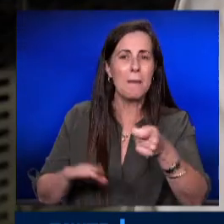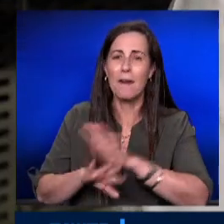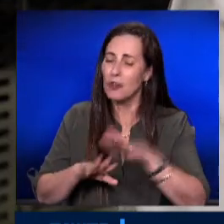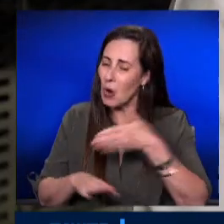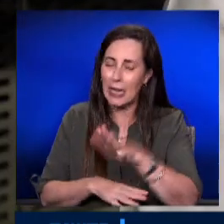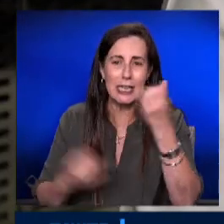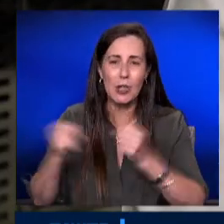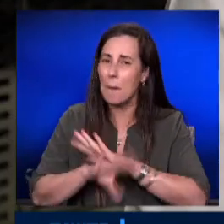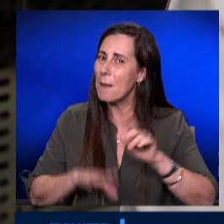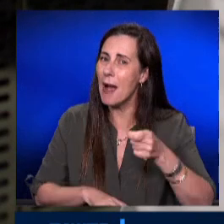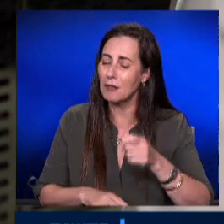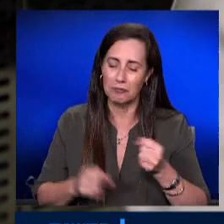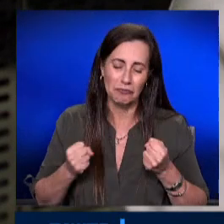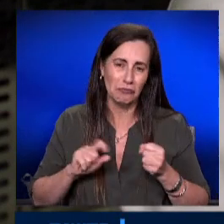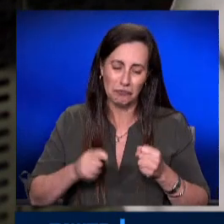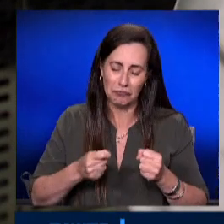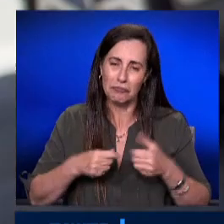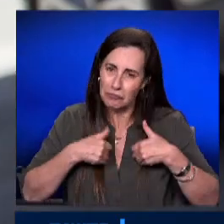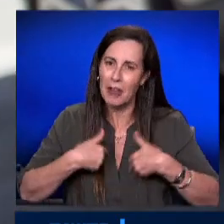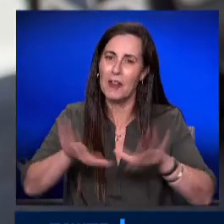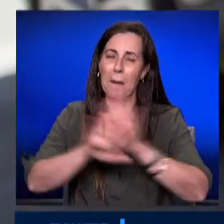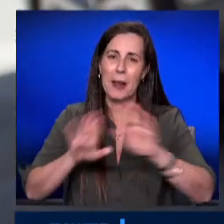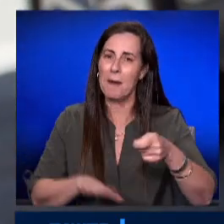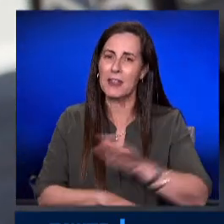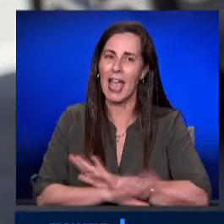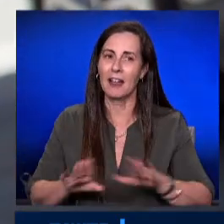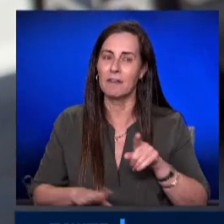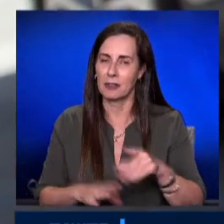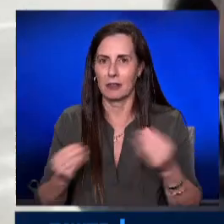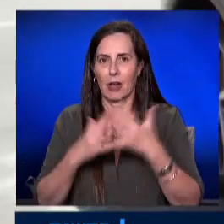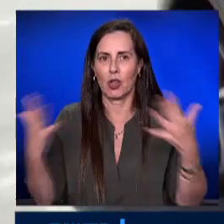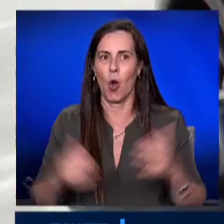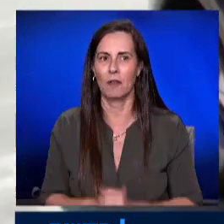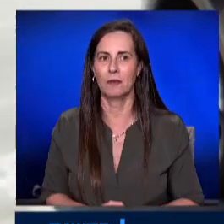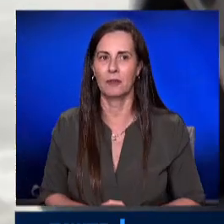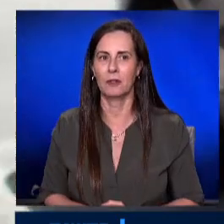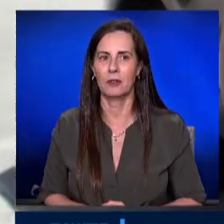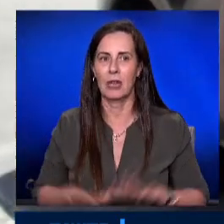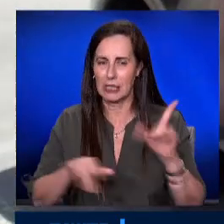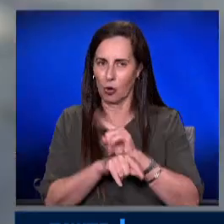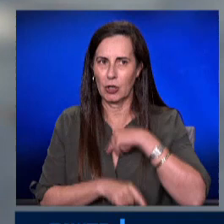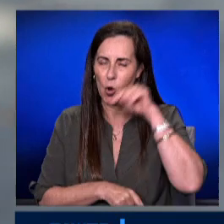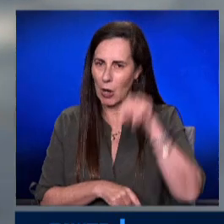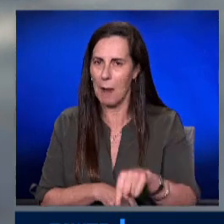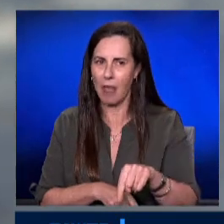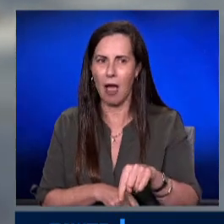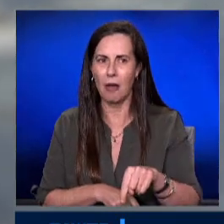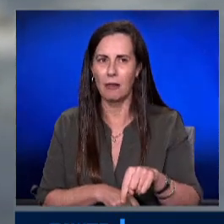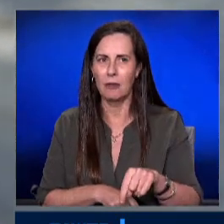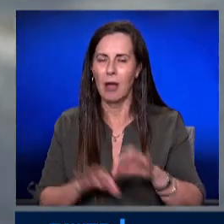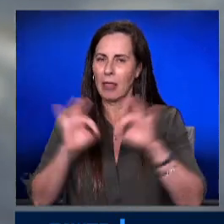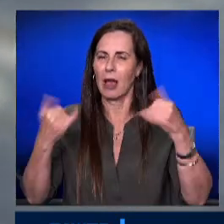להיכנס לרכב, להניע לו את הרכב ולנסוע ללא המפתח, שזה יתרון אדיר. אני יודע שאני יורד עוד 10 דקות למטה. Stop